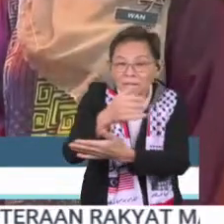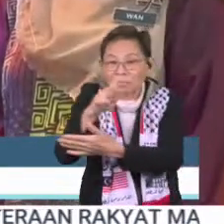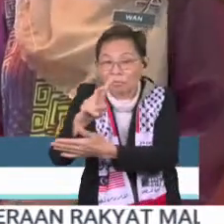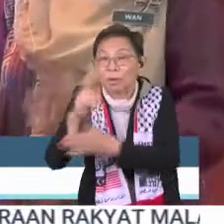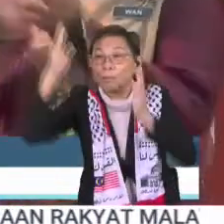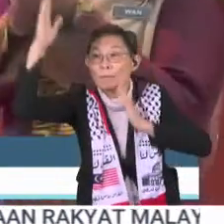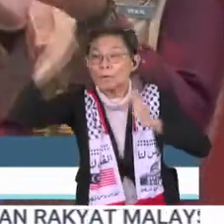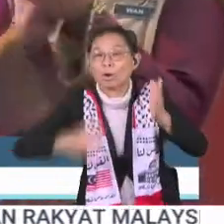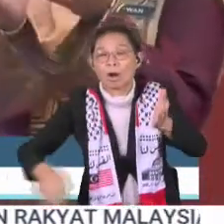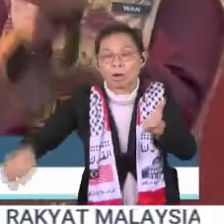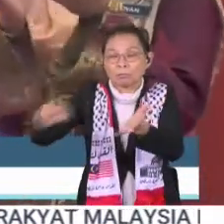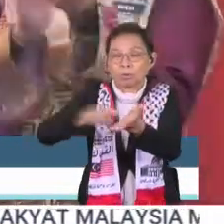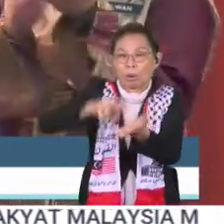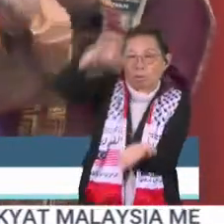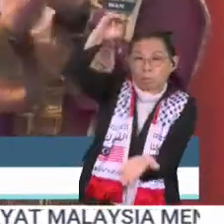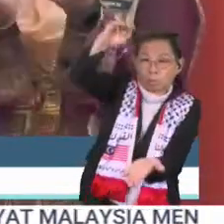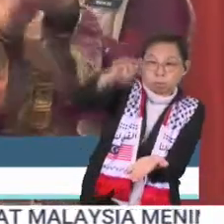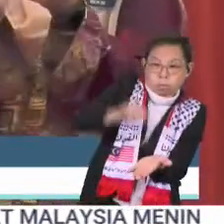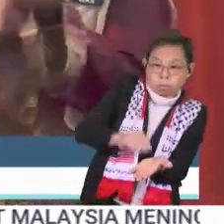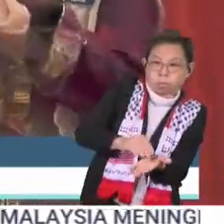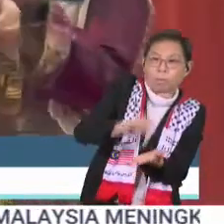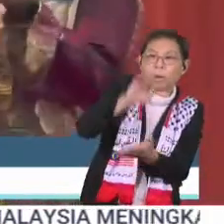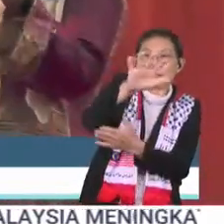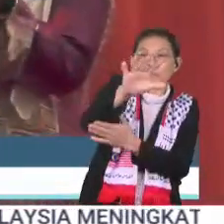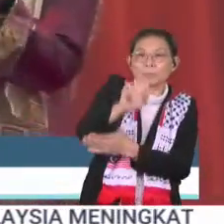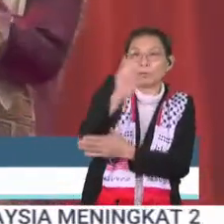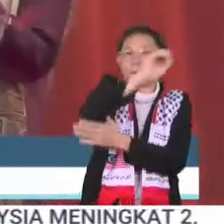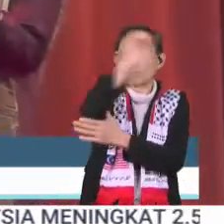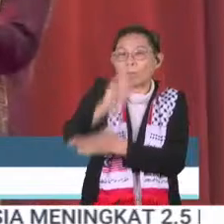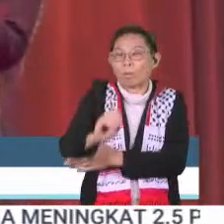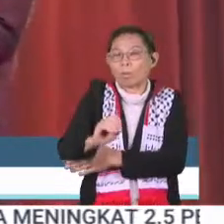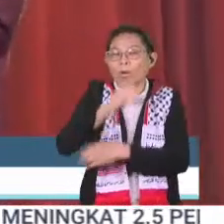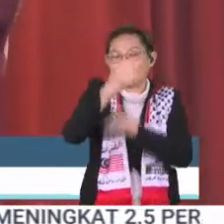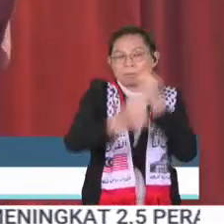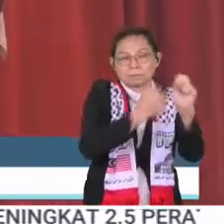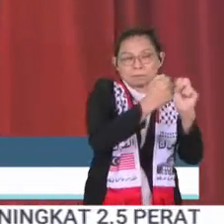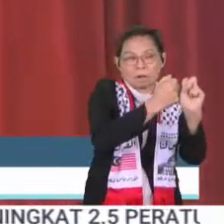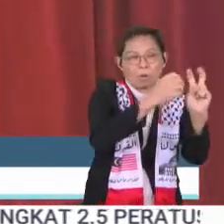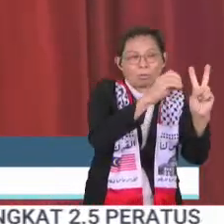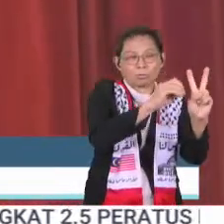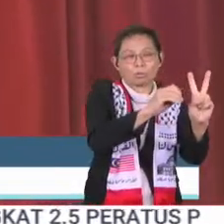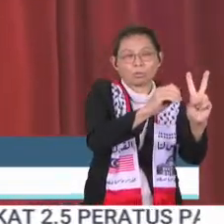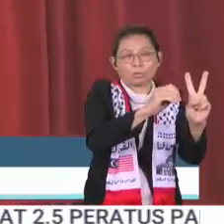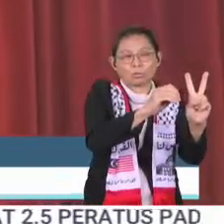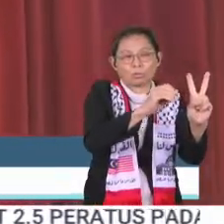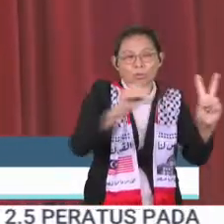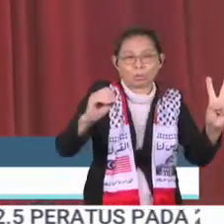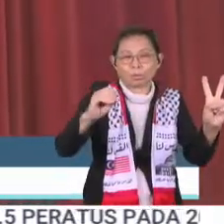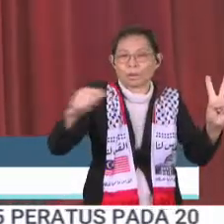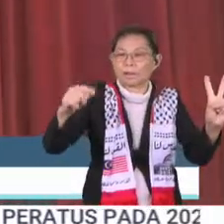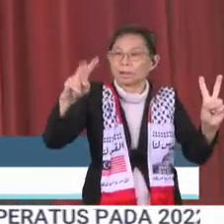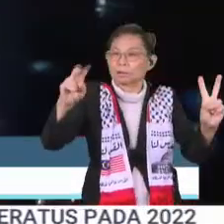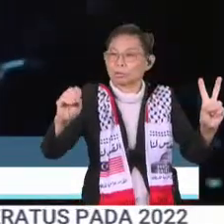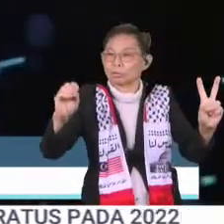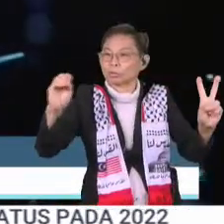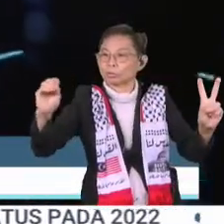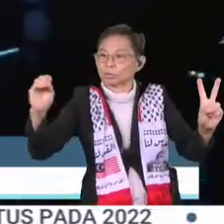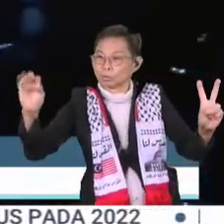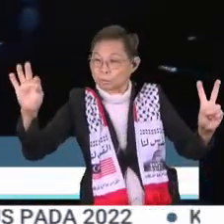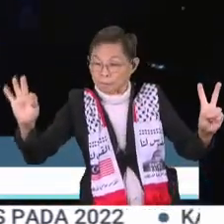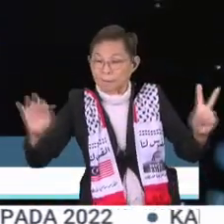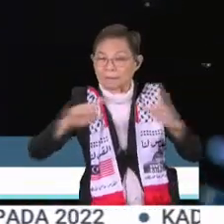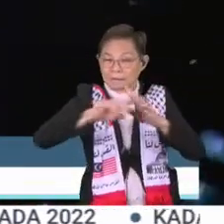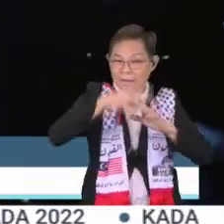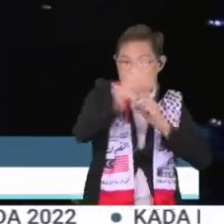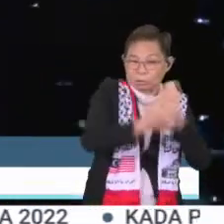amnya telah mencatatkan penurunan sebanyak 50% di antara tahun 2000 hingga 2009. Namun